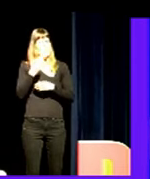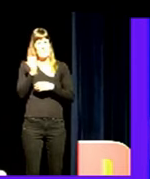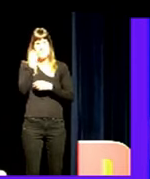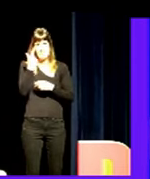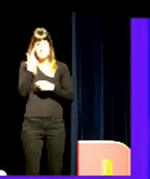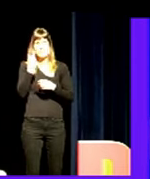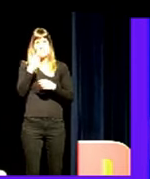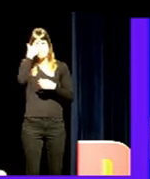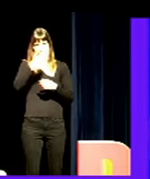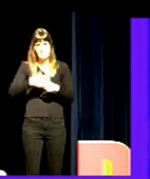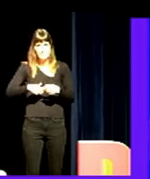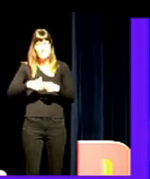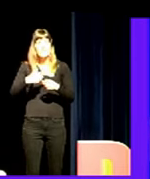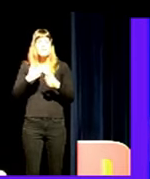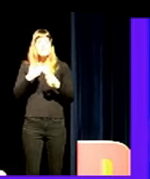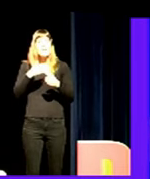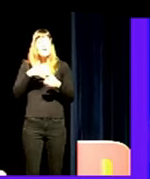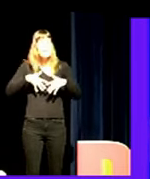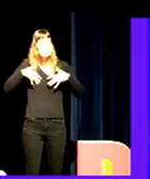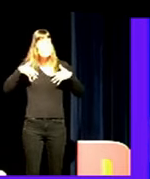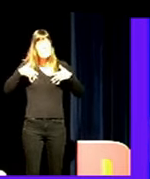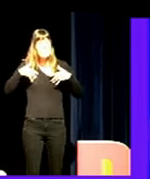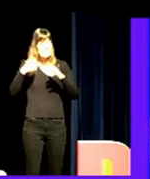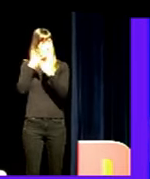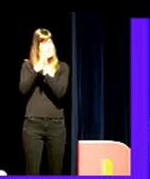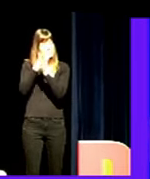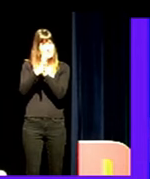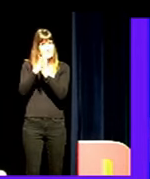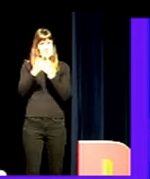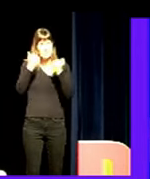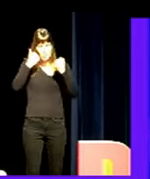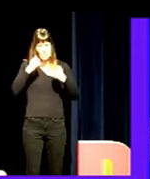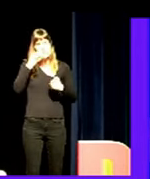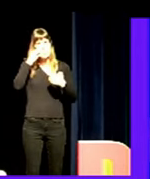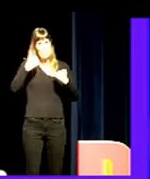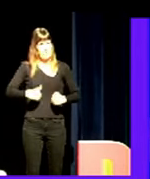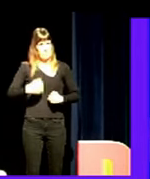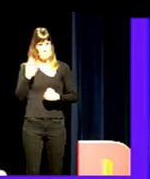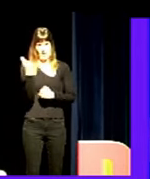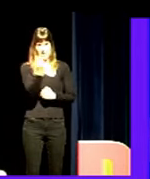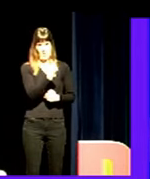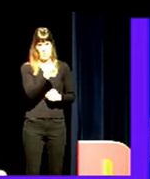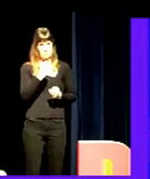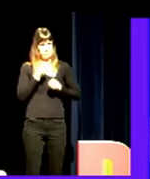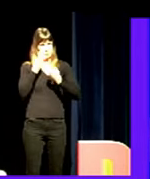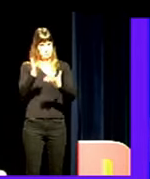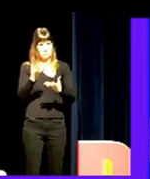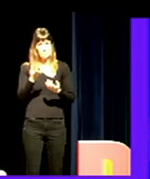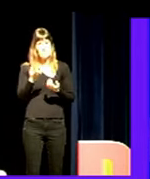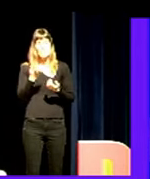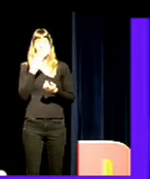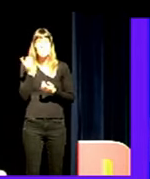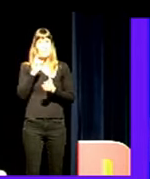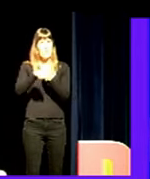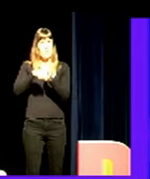nire dugutik aztea, nire mozietatik ez da hitz egitea eta nire gontzutzetik. Zene eta bestera, egin gonukena izango nintzateke ez da,